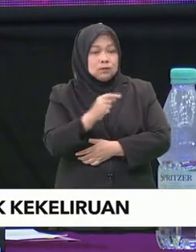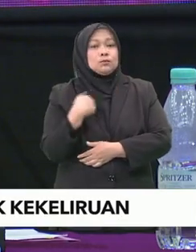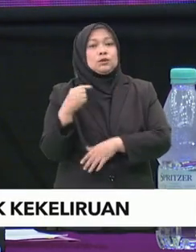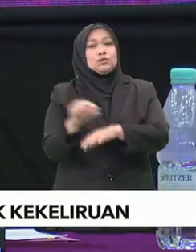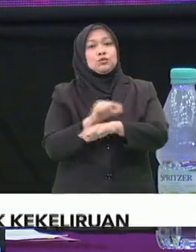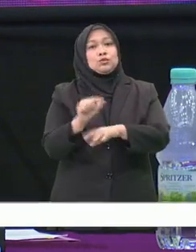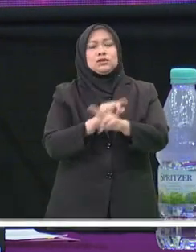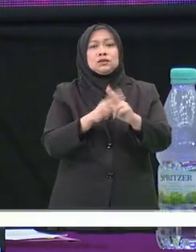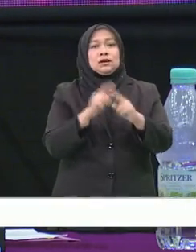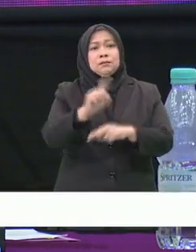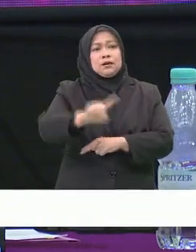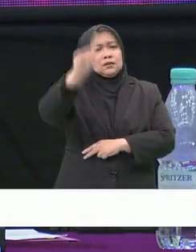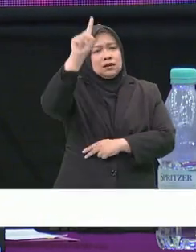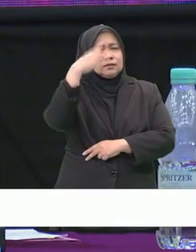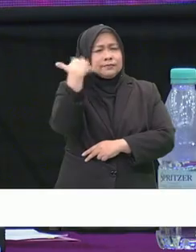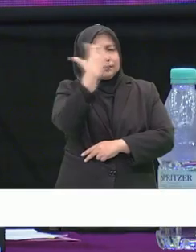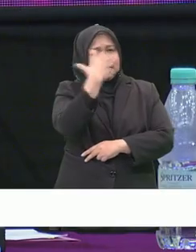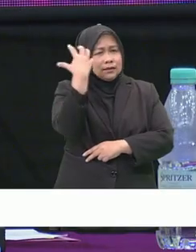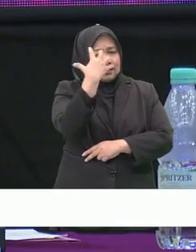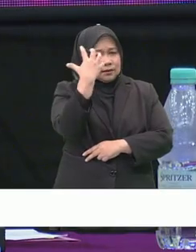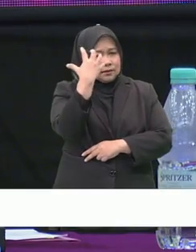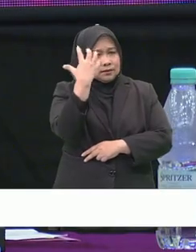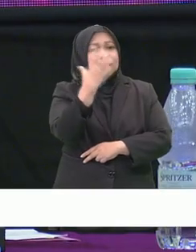untuk mengelakkan kekeliruan